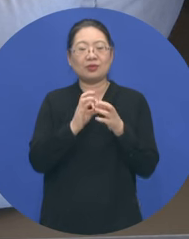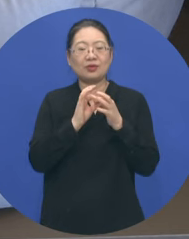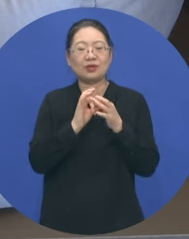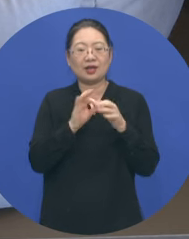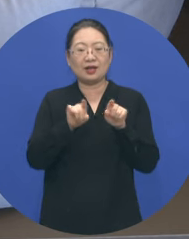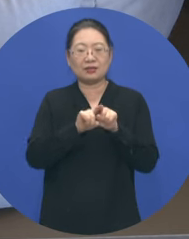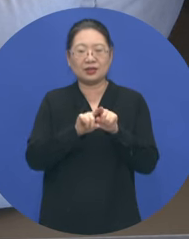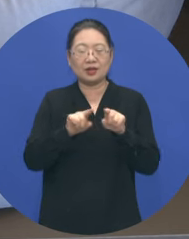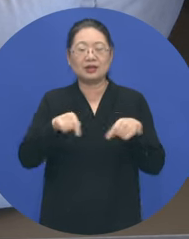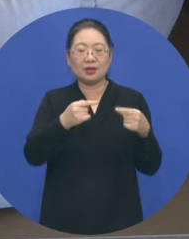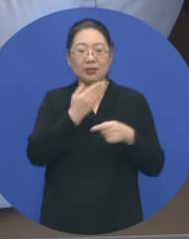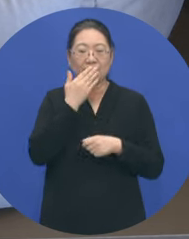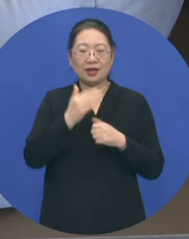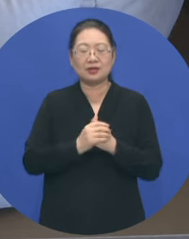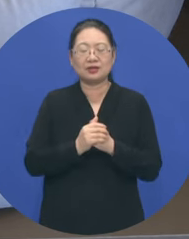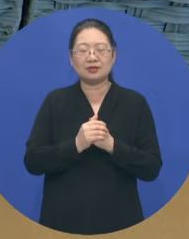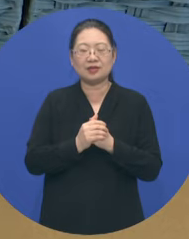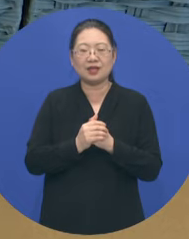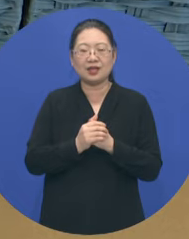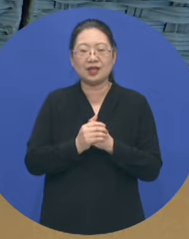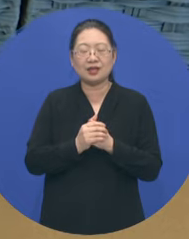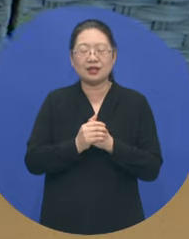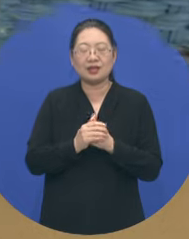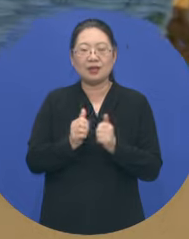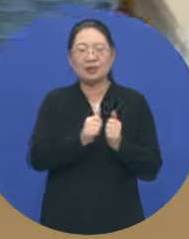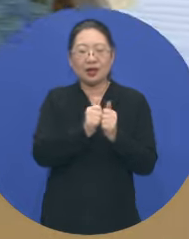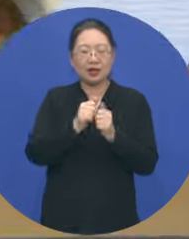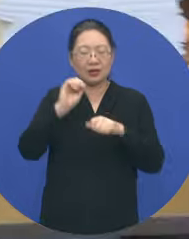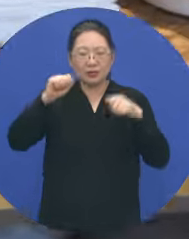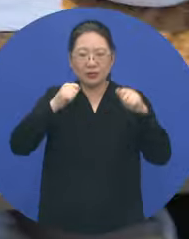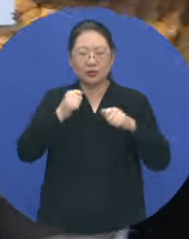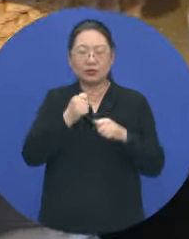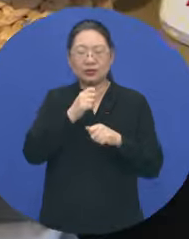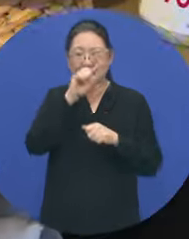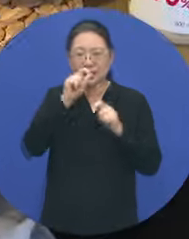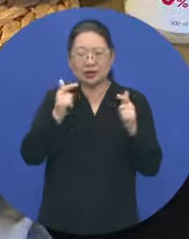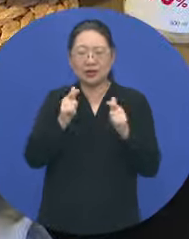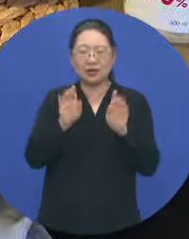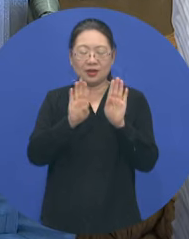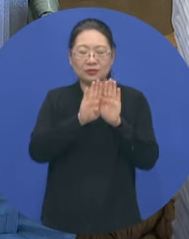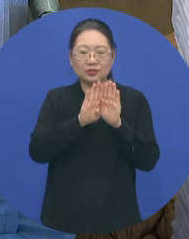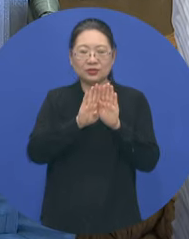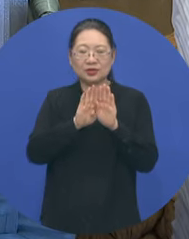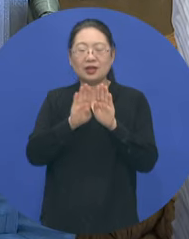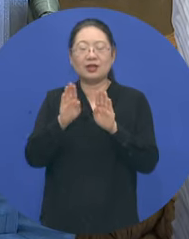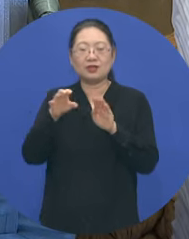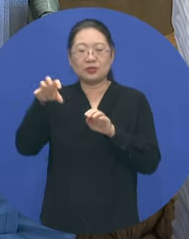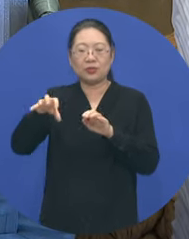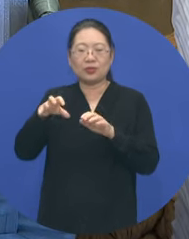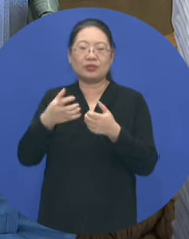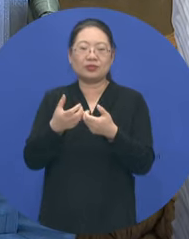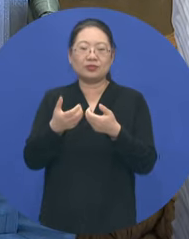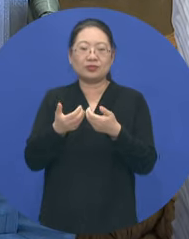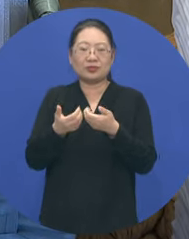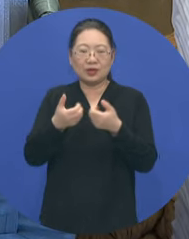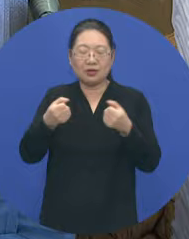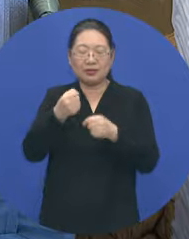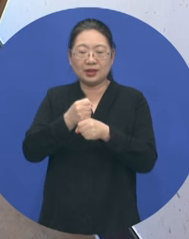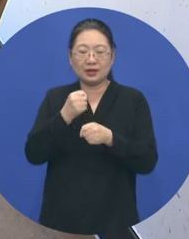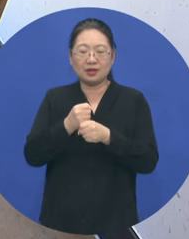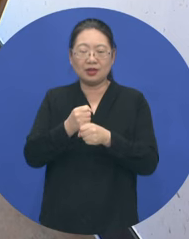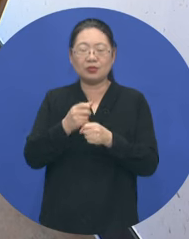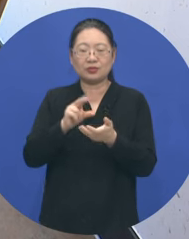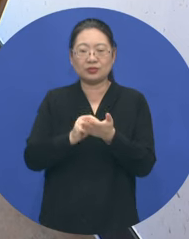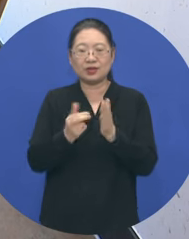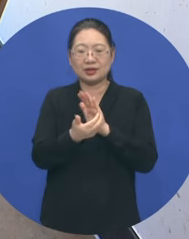수 있게 됐습니다. 반려동물을 좋아하지 않는 고객들을 위한 출입구와 층을 따로 만들어 혹시 모를 문제를 사전에 예방했습니다.